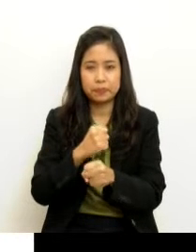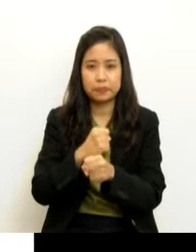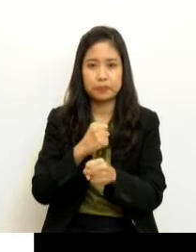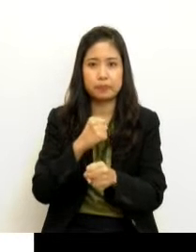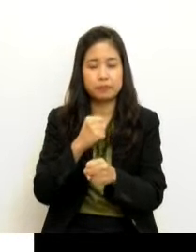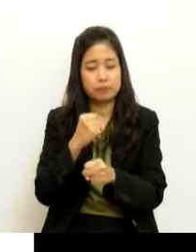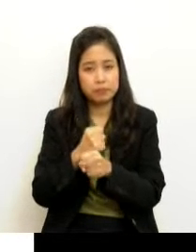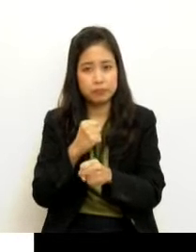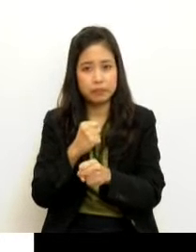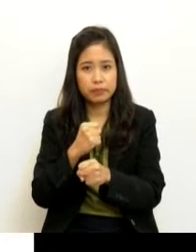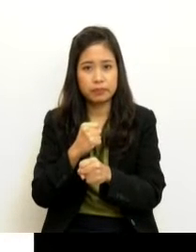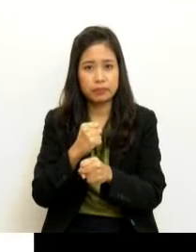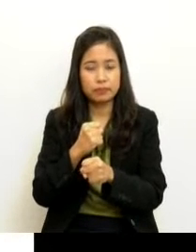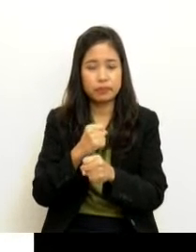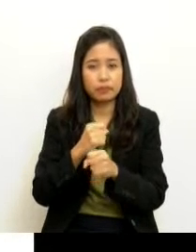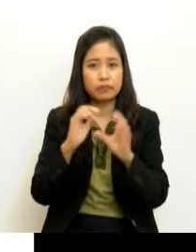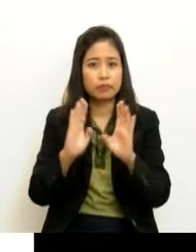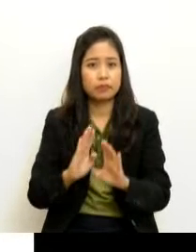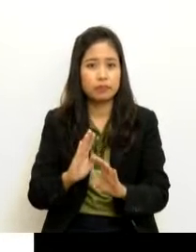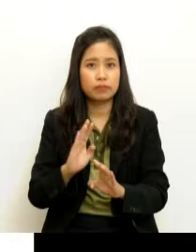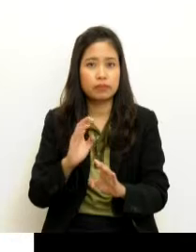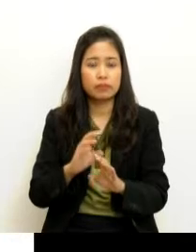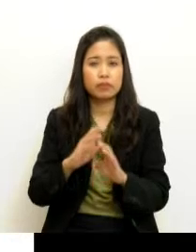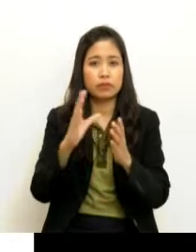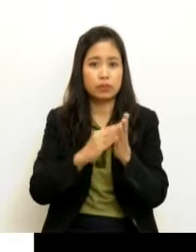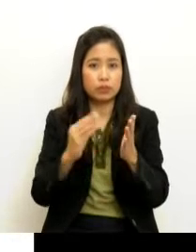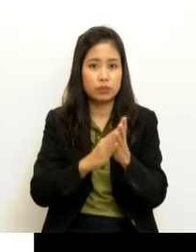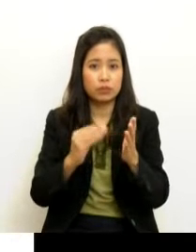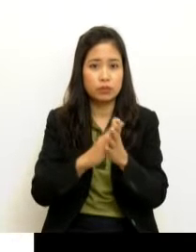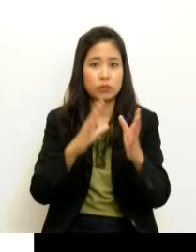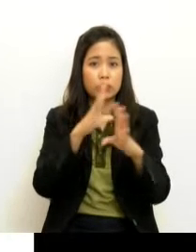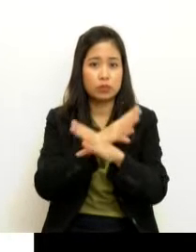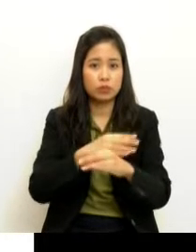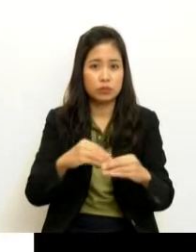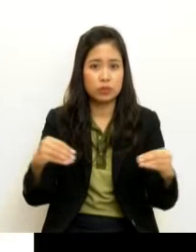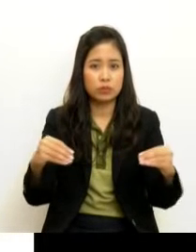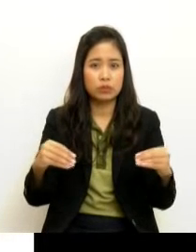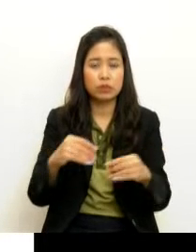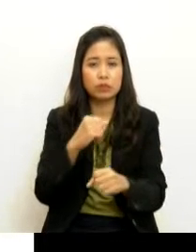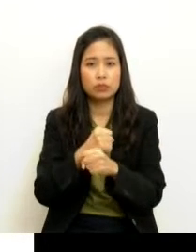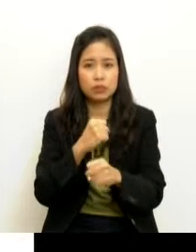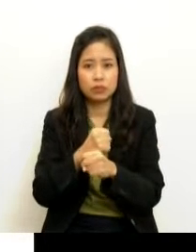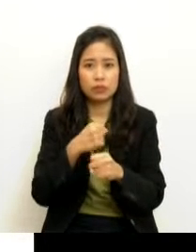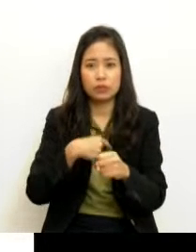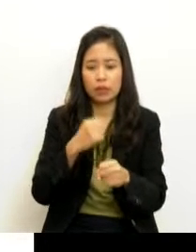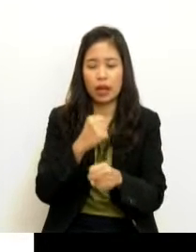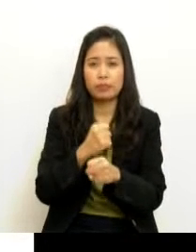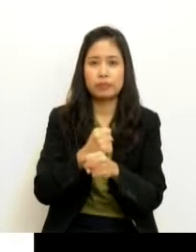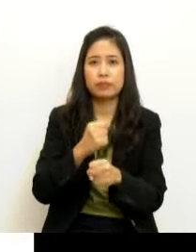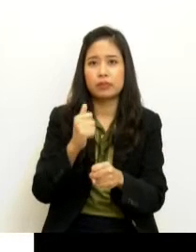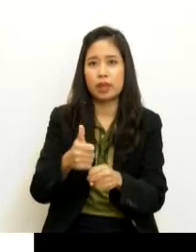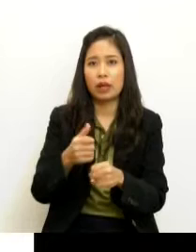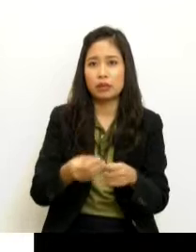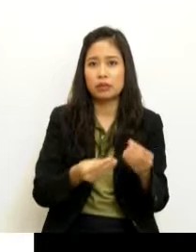ำแบบขาดข้อมูลโซนไหนที่สามารถรองรับ5โรงได้ก็ทำจุดไหนร